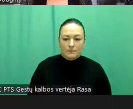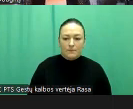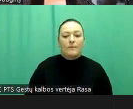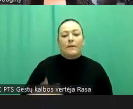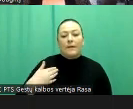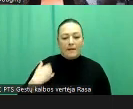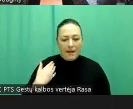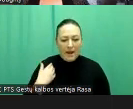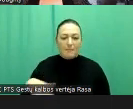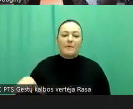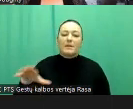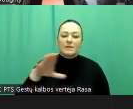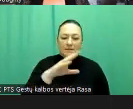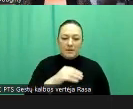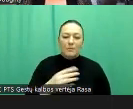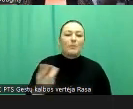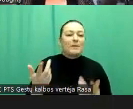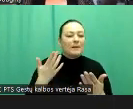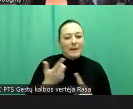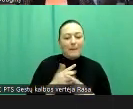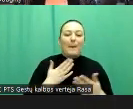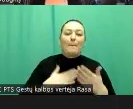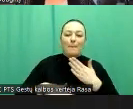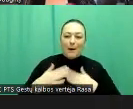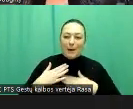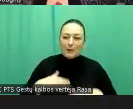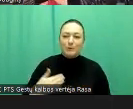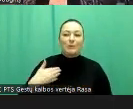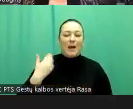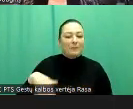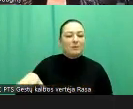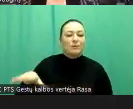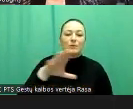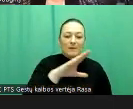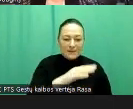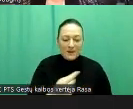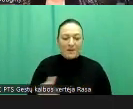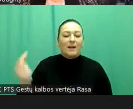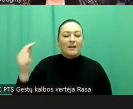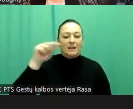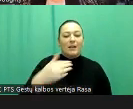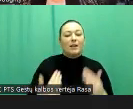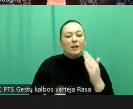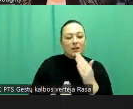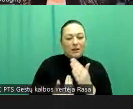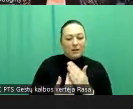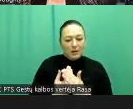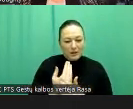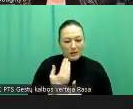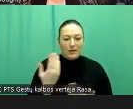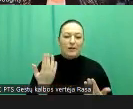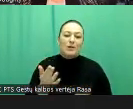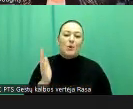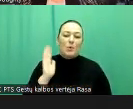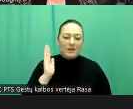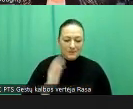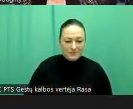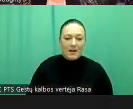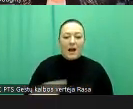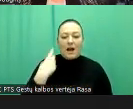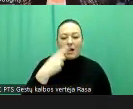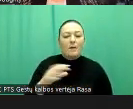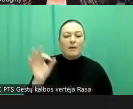Sveiki, gyvi. Mums nepaprastai malonu pasveikinti Jūs atvykus į naują šešių internetinių seminarų seriją.